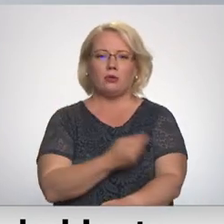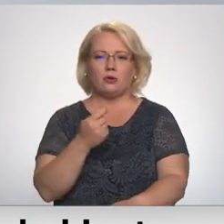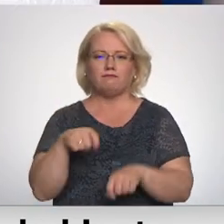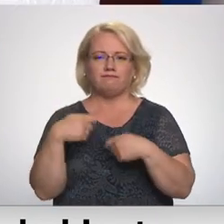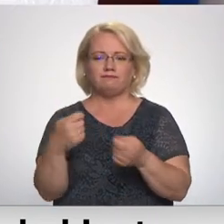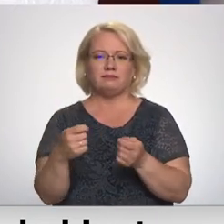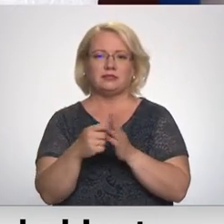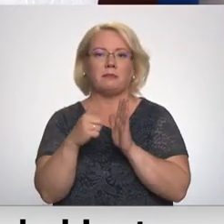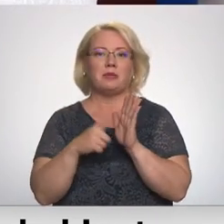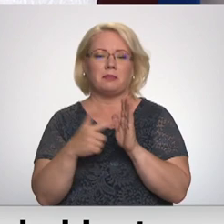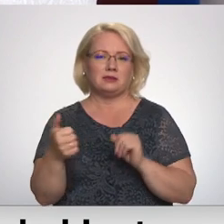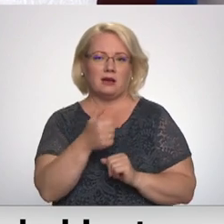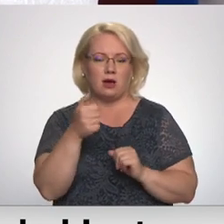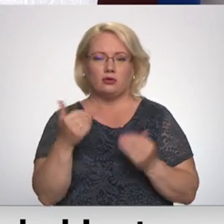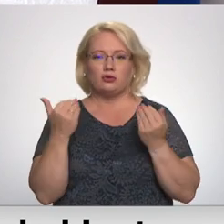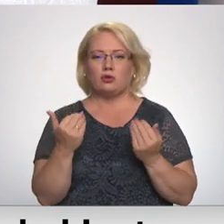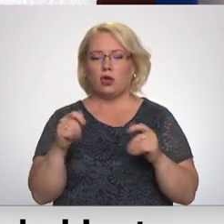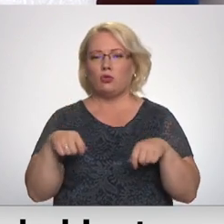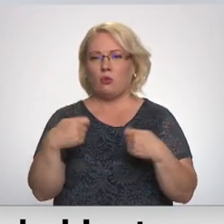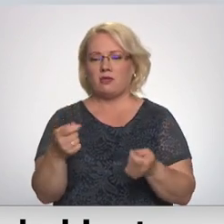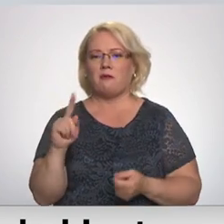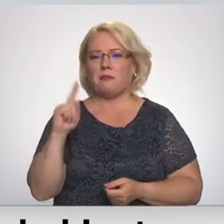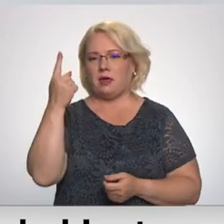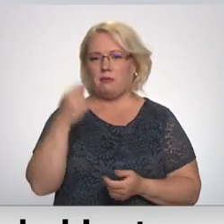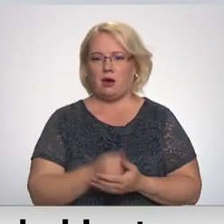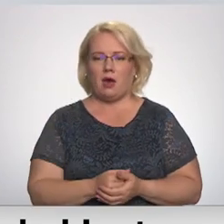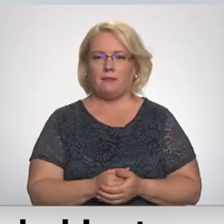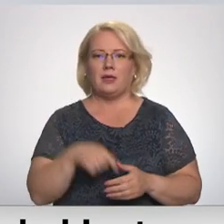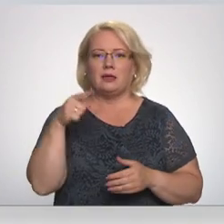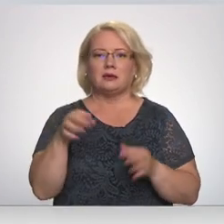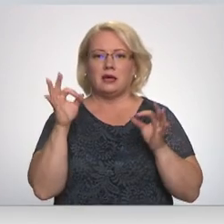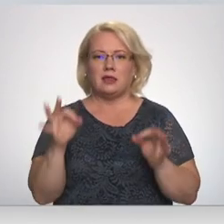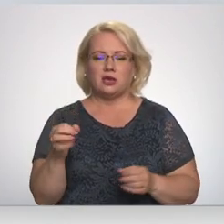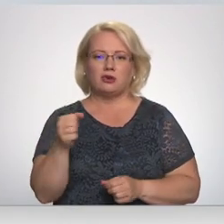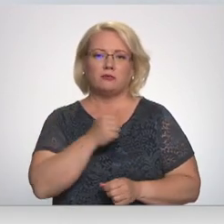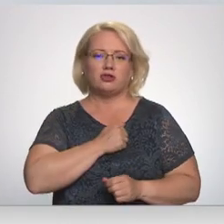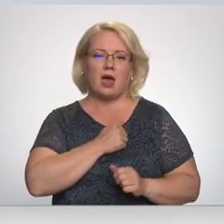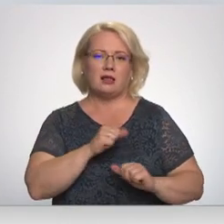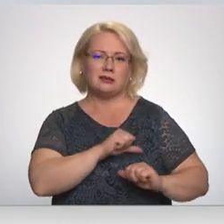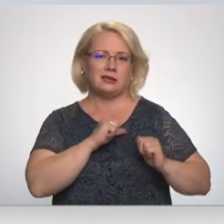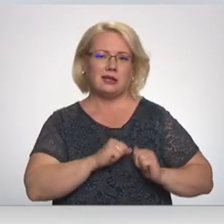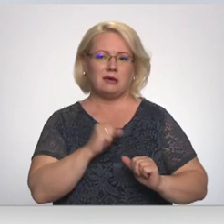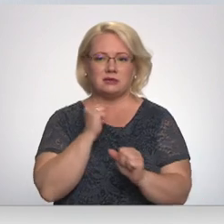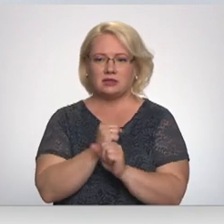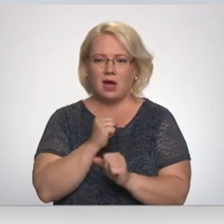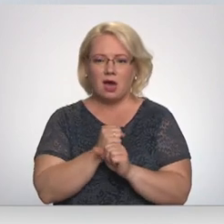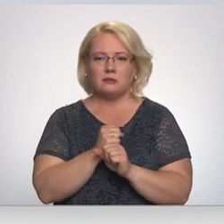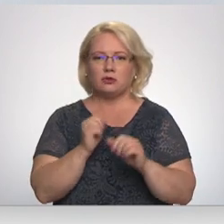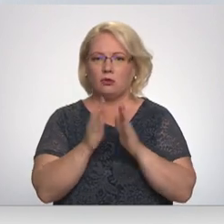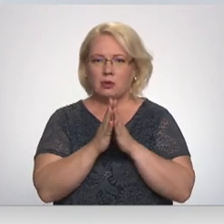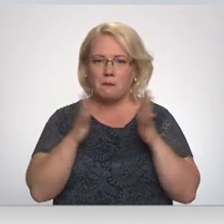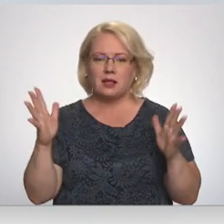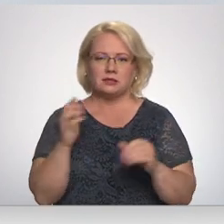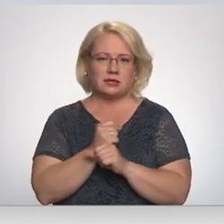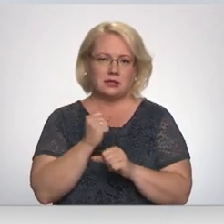asinis jaunajā kabinetā nodev kā viena no pirmajām. Tas ir tiešām žālsirdības darbiņš un milzīgs darbs,